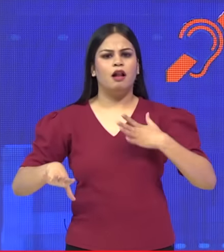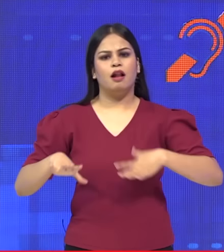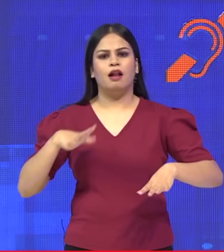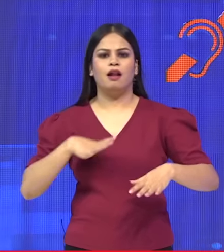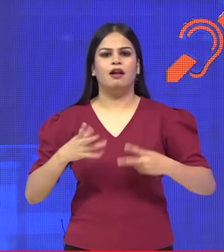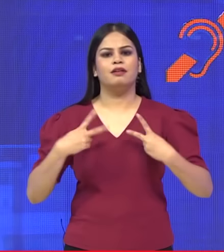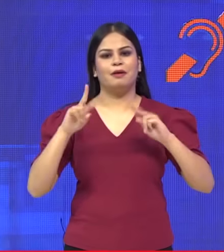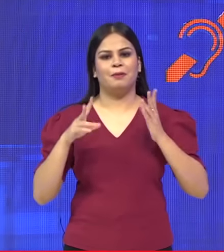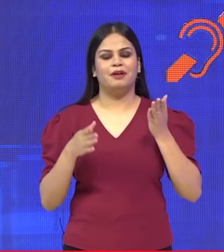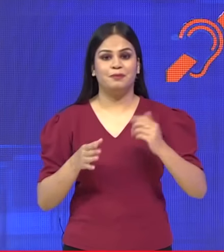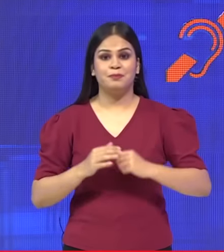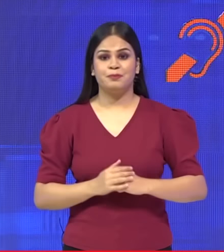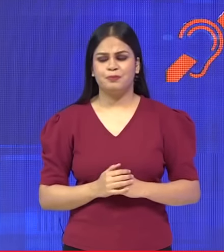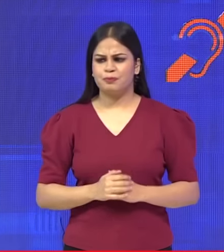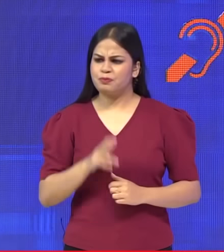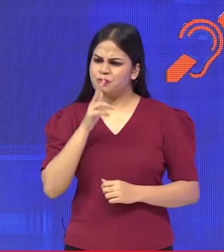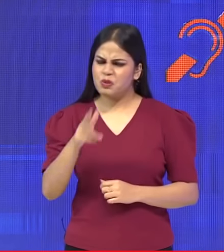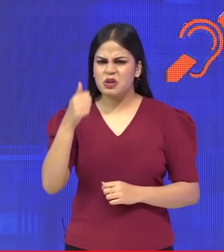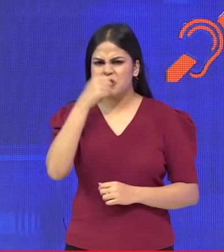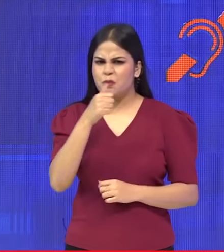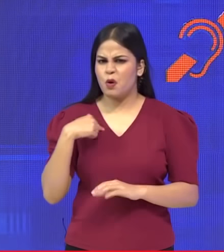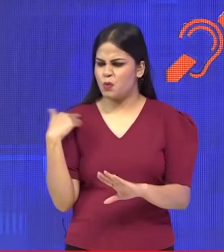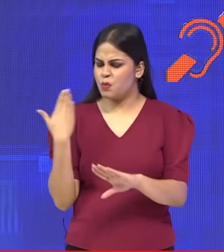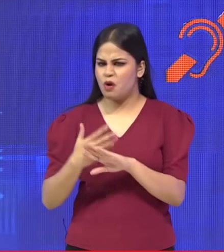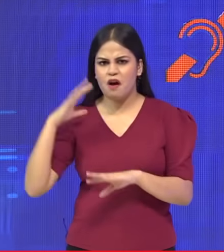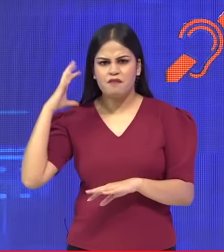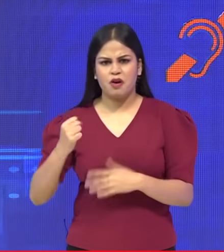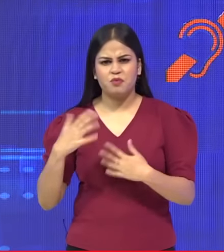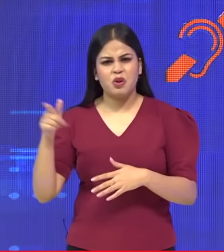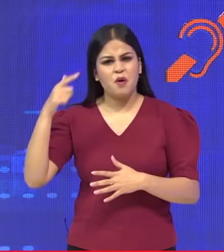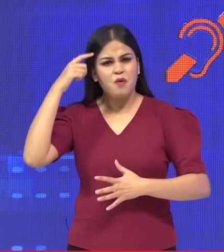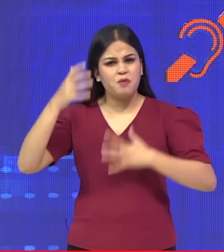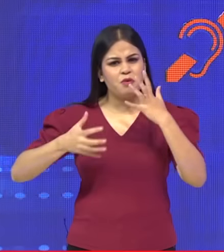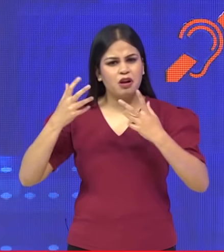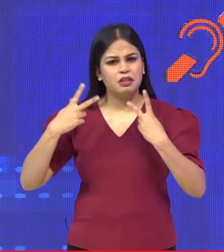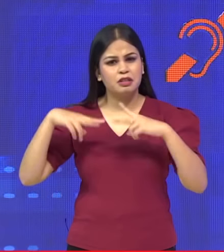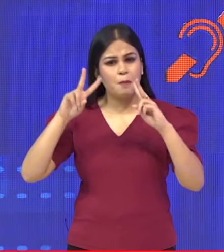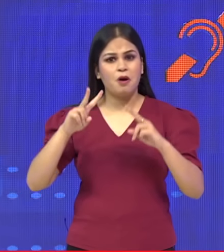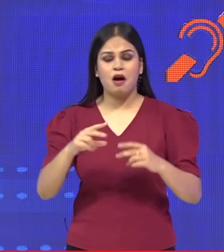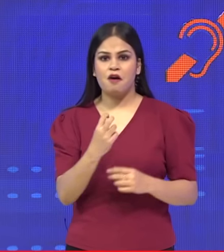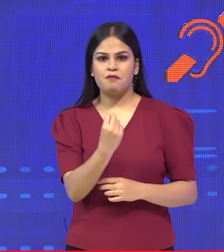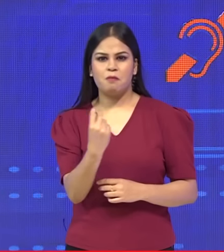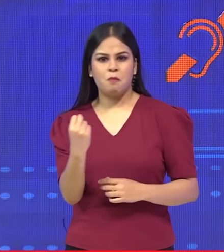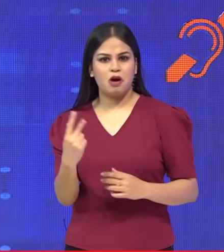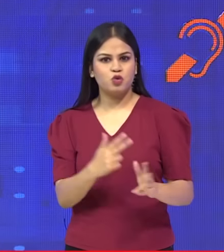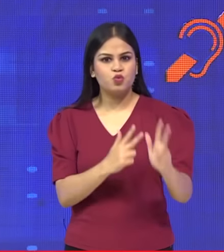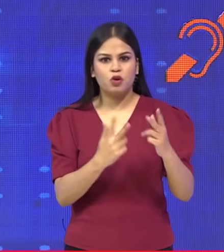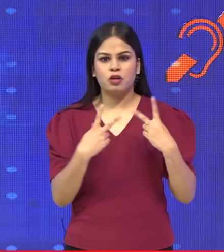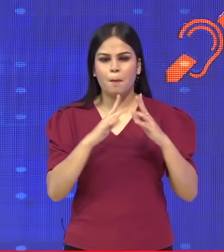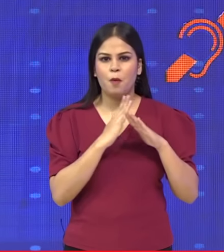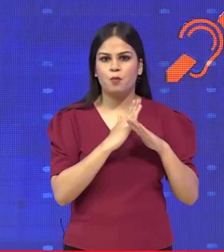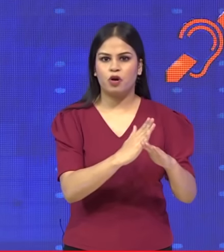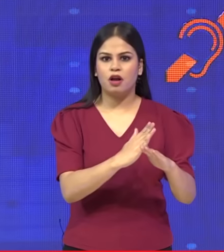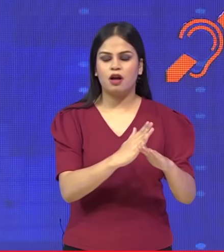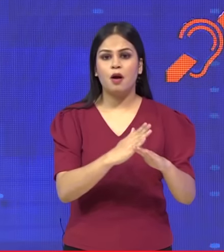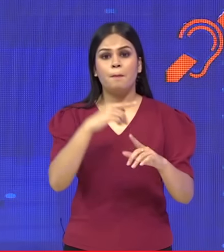हैं सलमान आजकल सुन बहुत परेशान है 5 प्लस सिक्योरिटी है हर समय